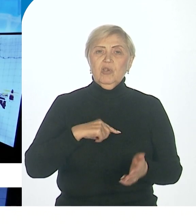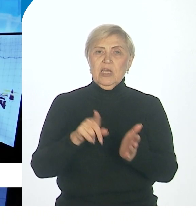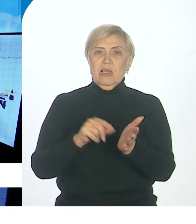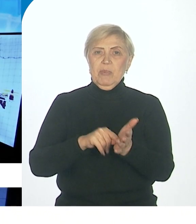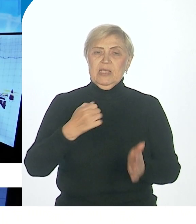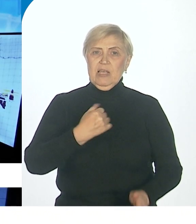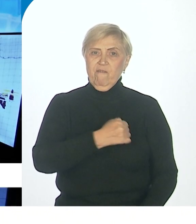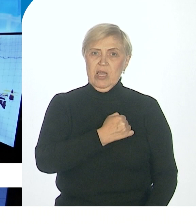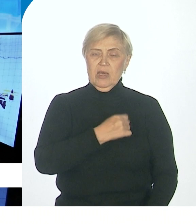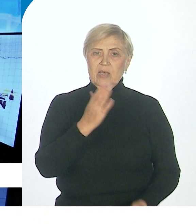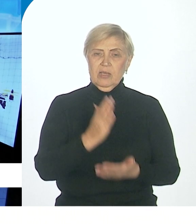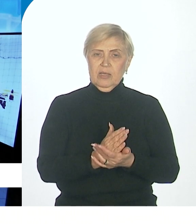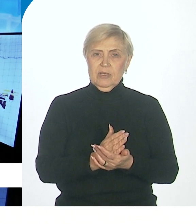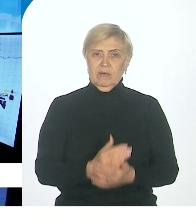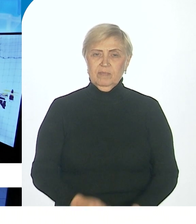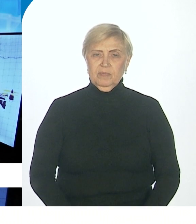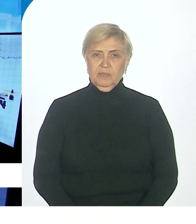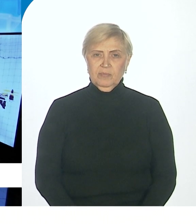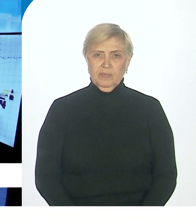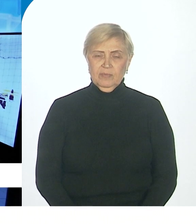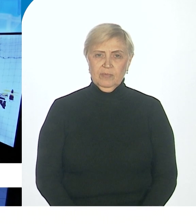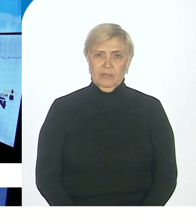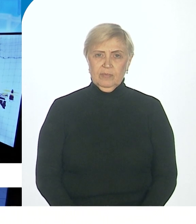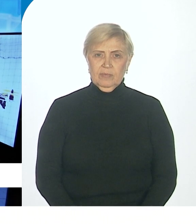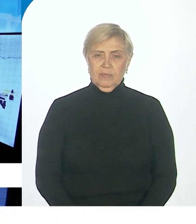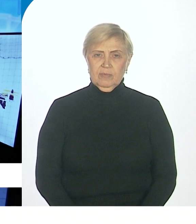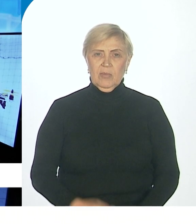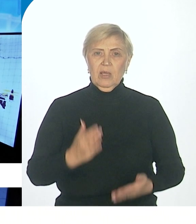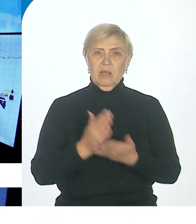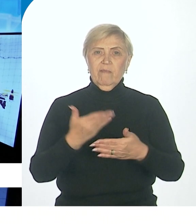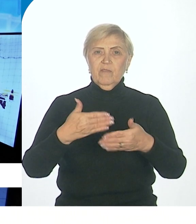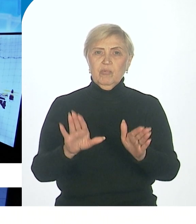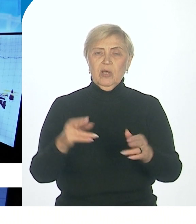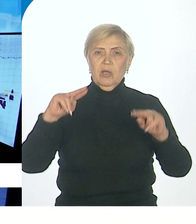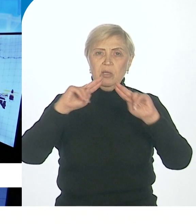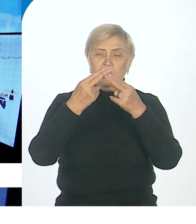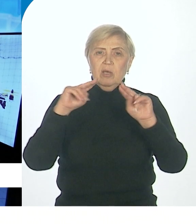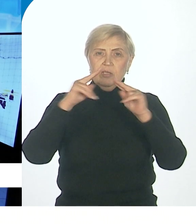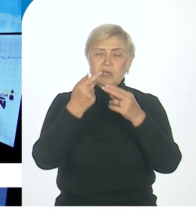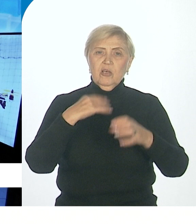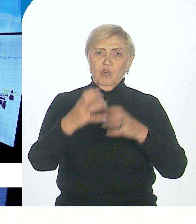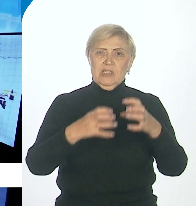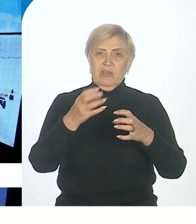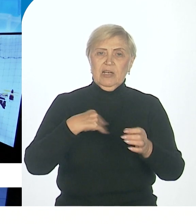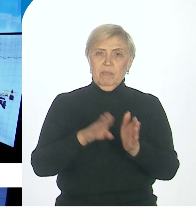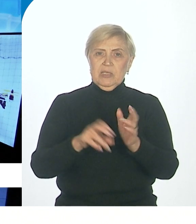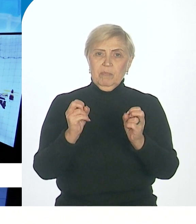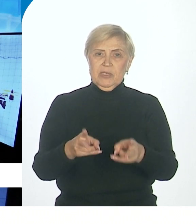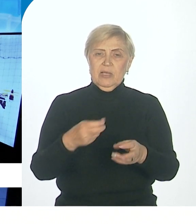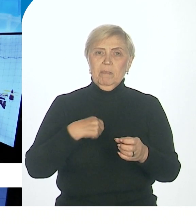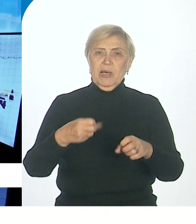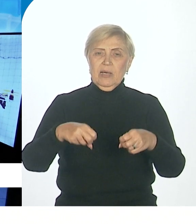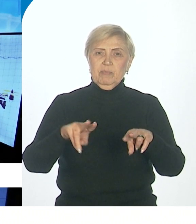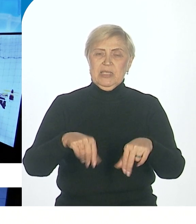военный, есть Артем Михайлович, это выпускник техникума техносферной безопасности по